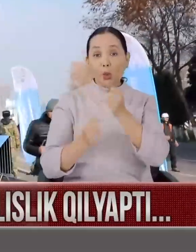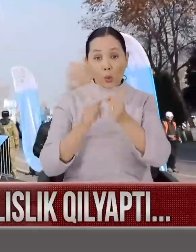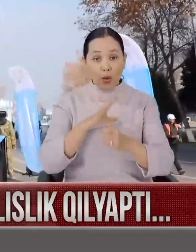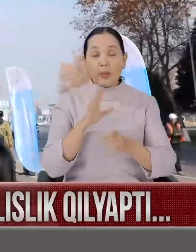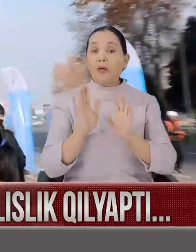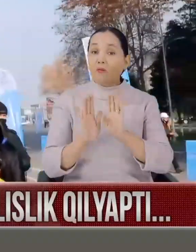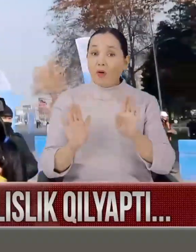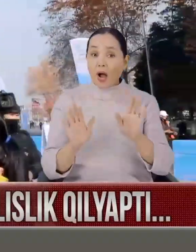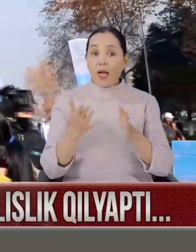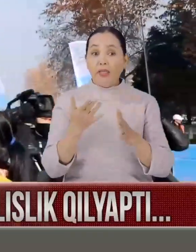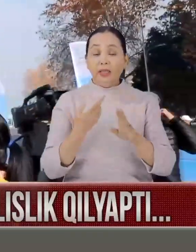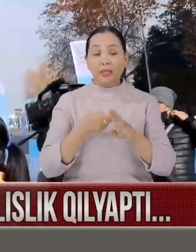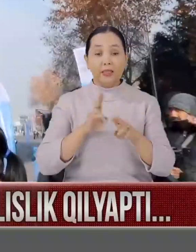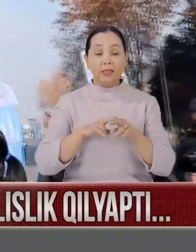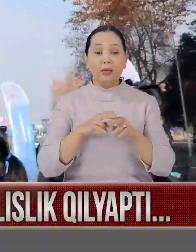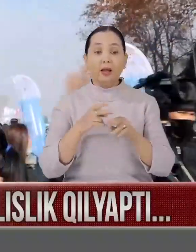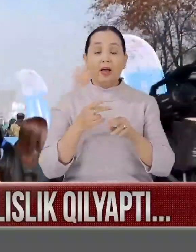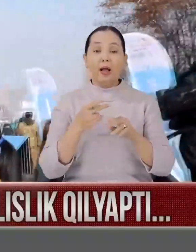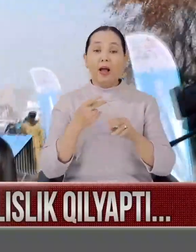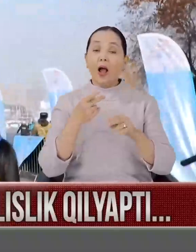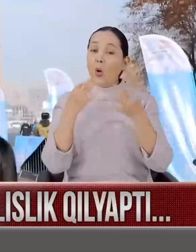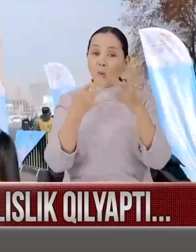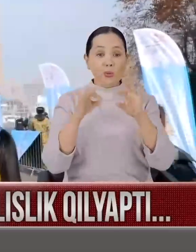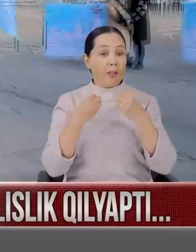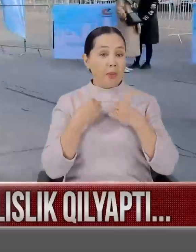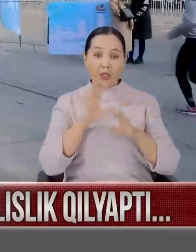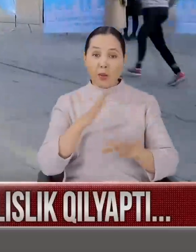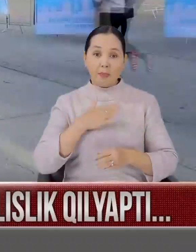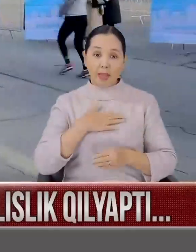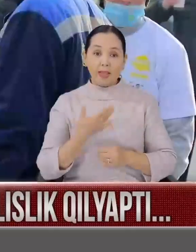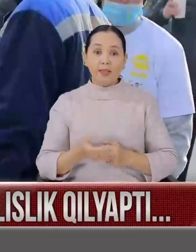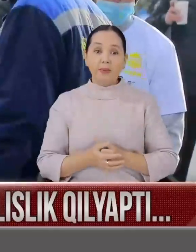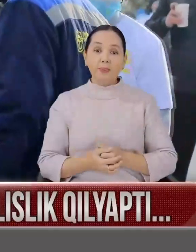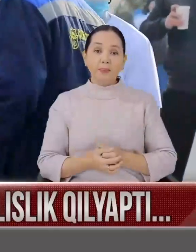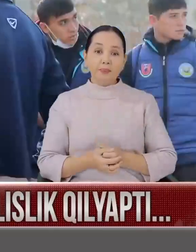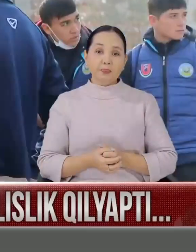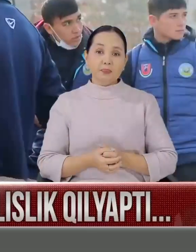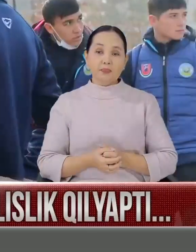Faqat dam birinchi o'p kelardim. Ruxsat berishmadi menga.